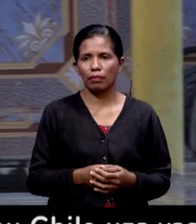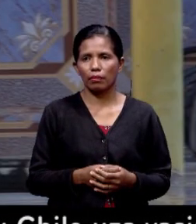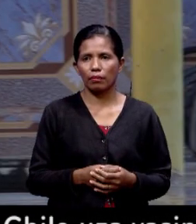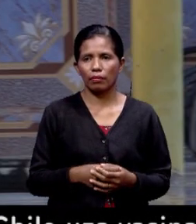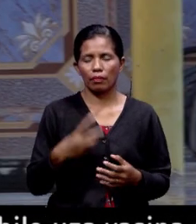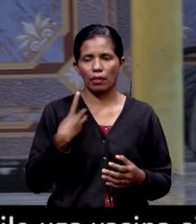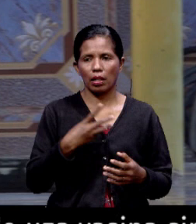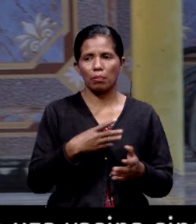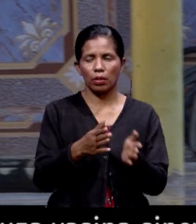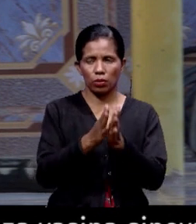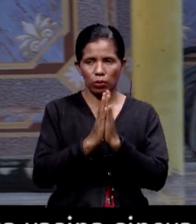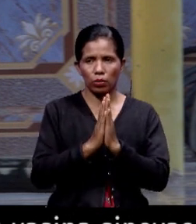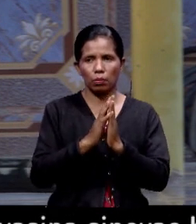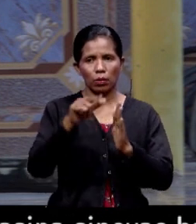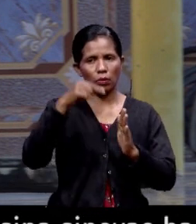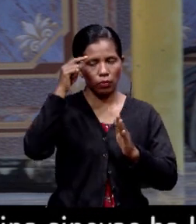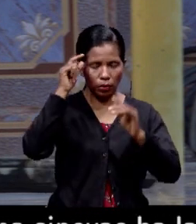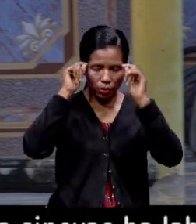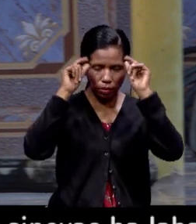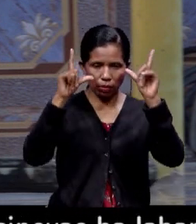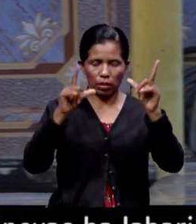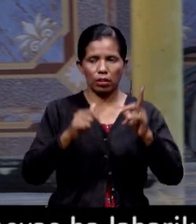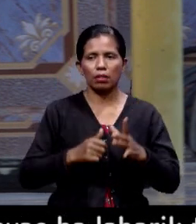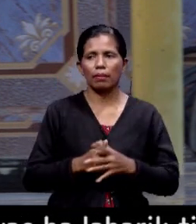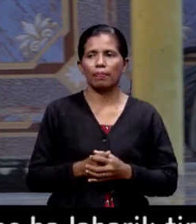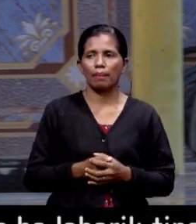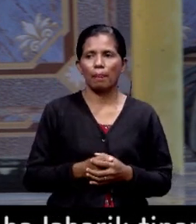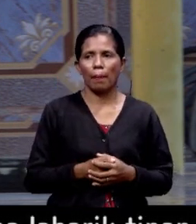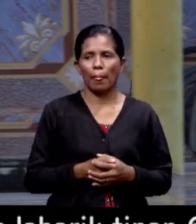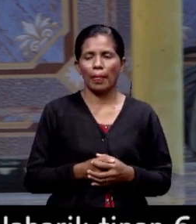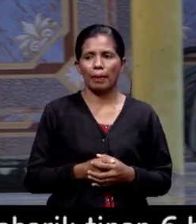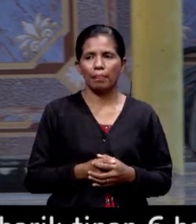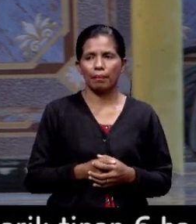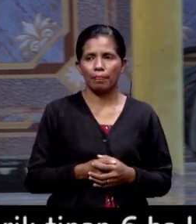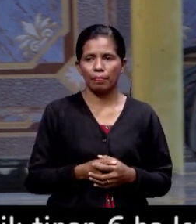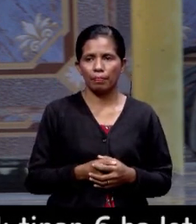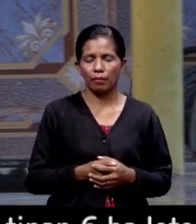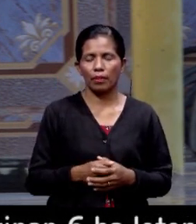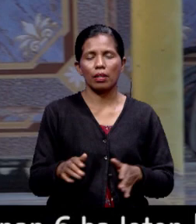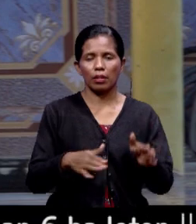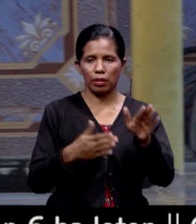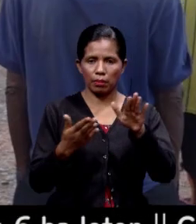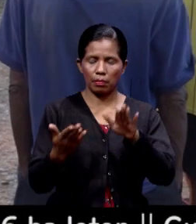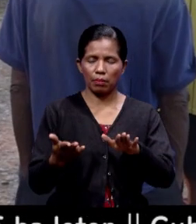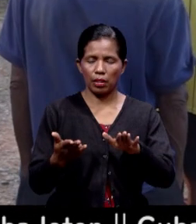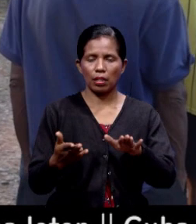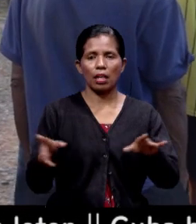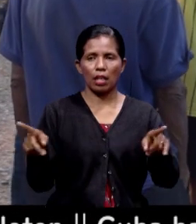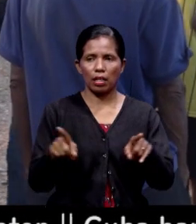ba governo ti molesta ni nian katak mate bien ni mos e mai